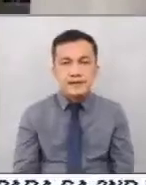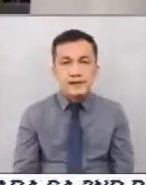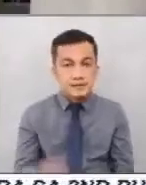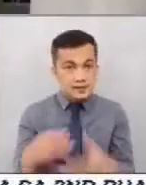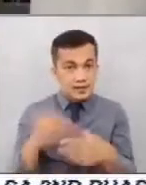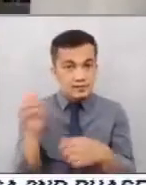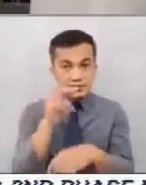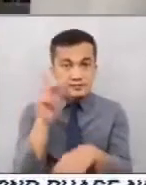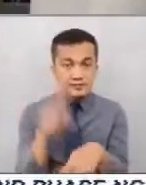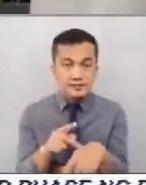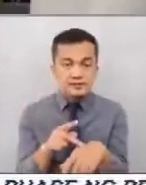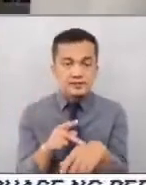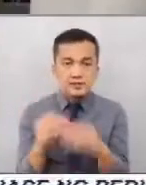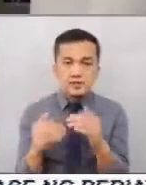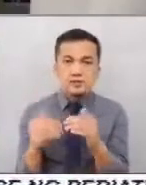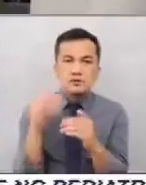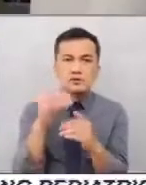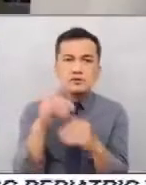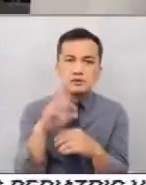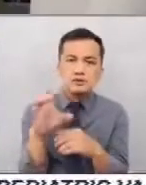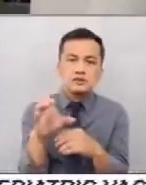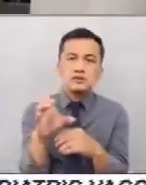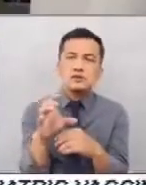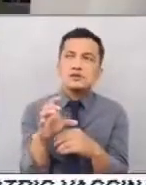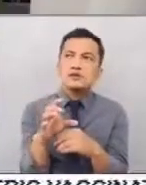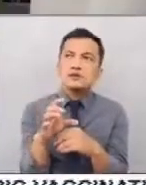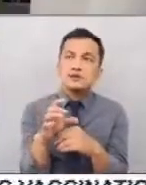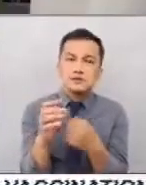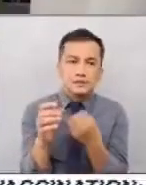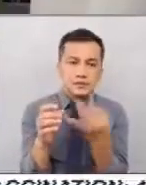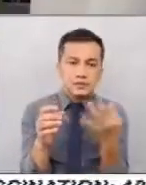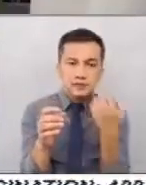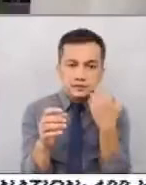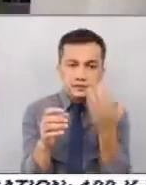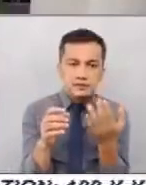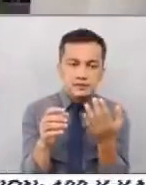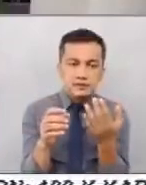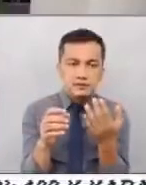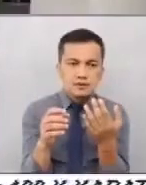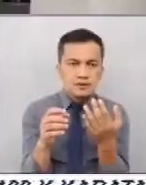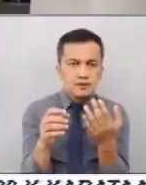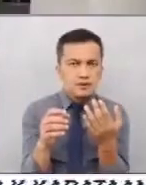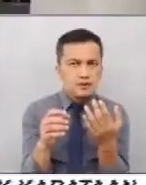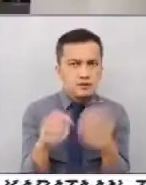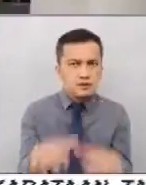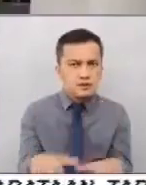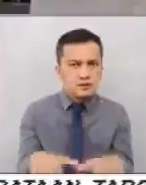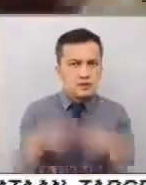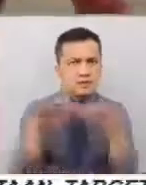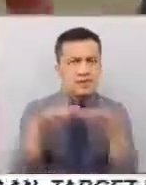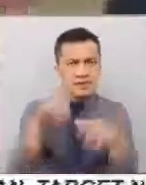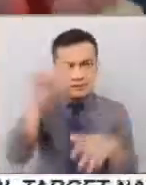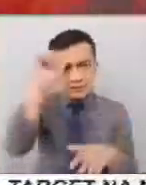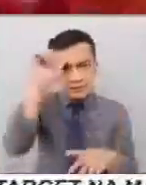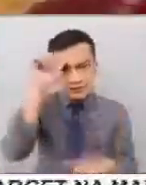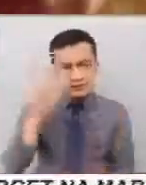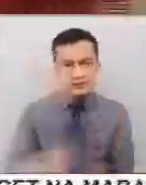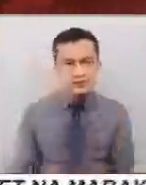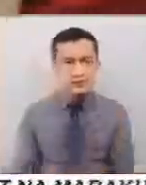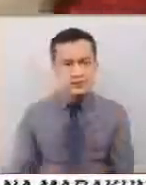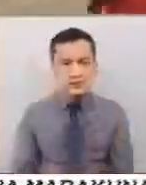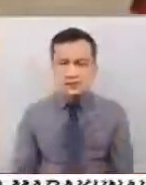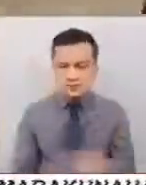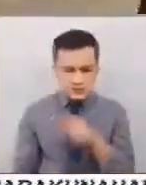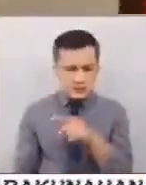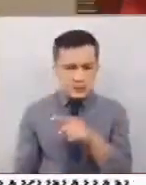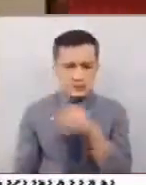Umakyat na sa higit 100 ang bilang ng mga namatay sa malawakang pagbaha sa India. Partikular na naitala